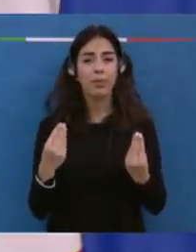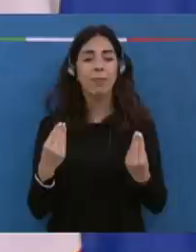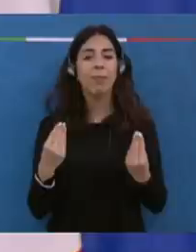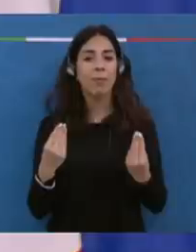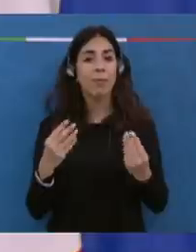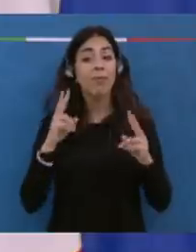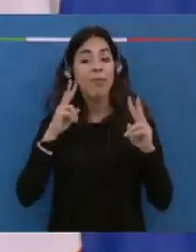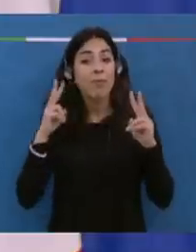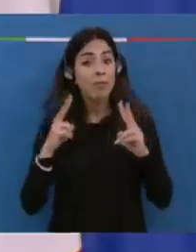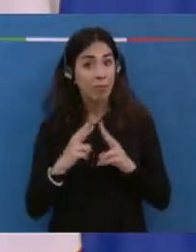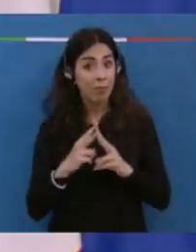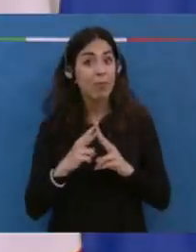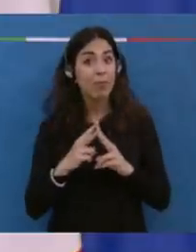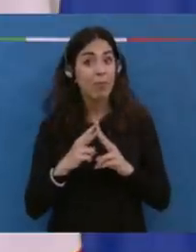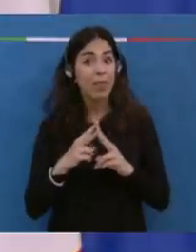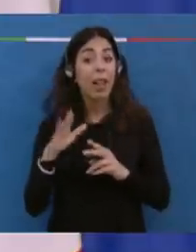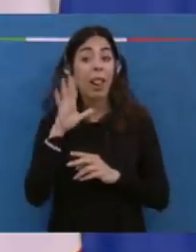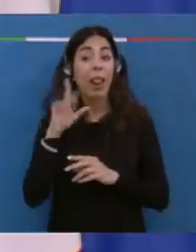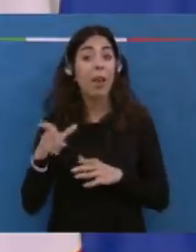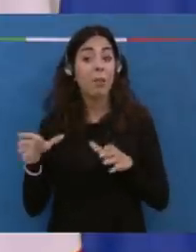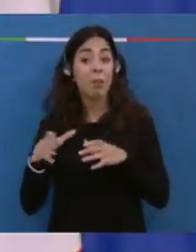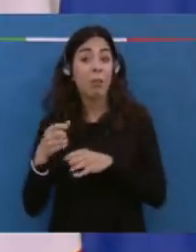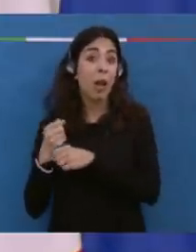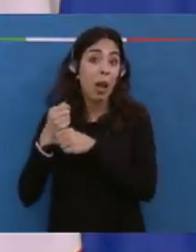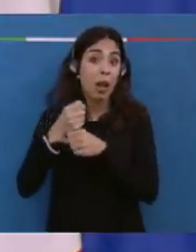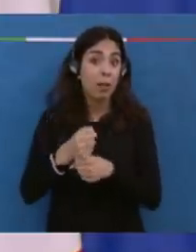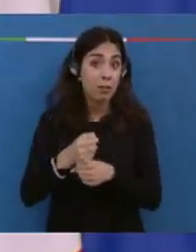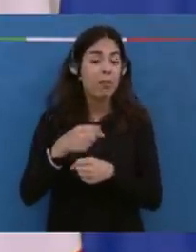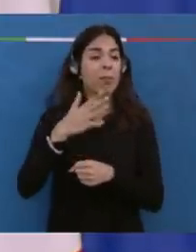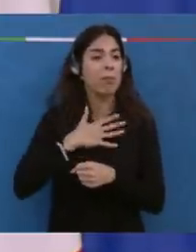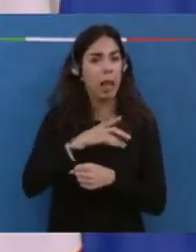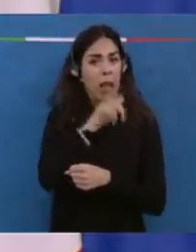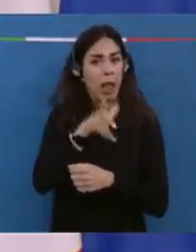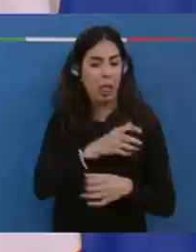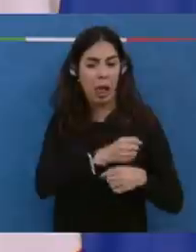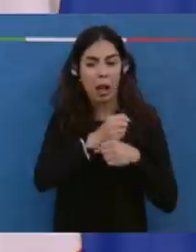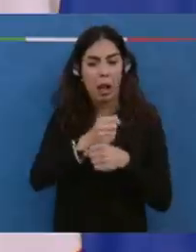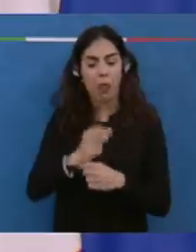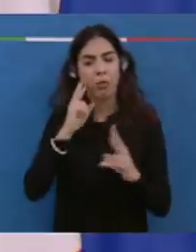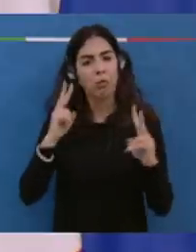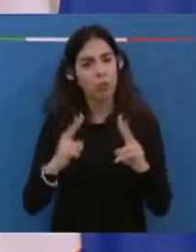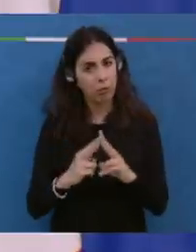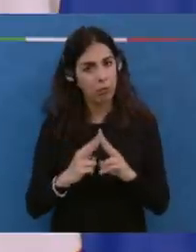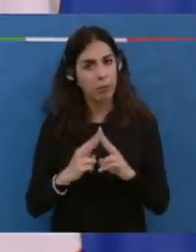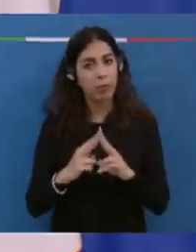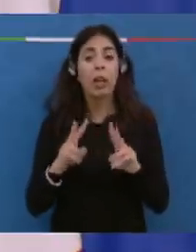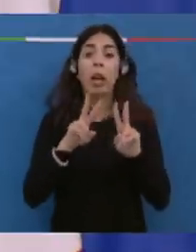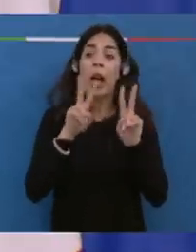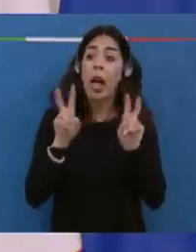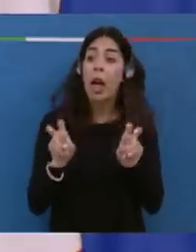delegazione da parte libica e altrettanto da parte italiana sono stati toccati numerosi temi